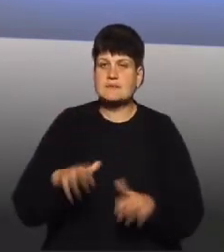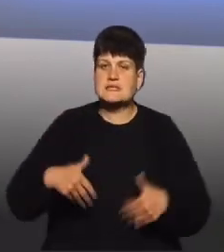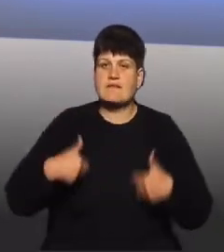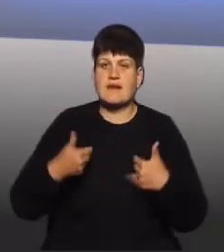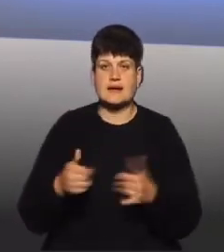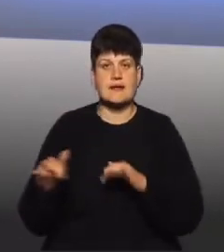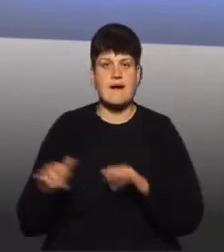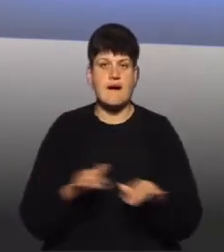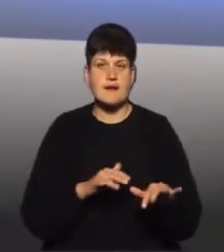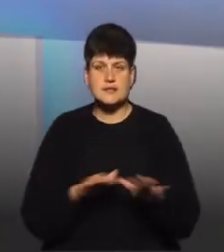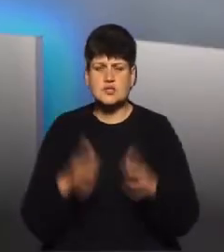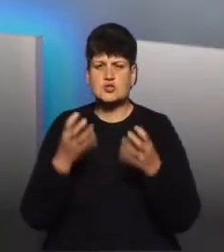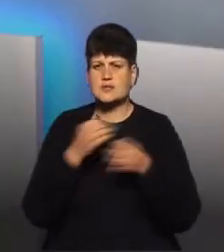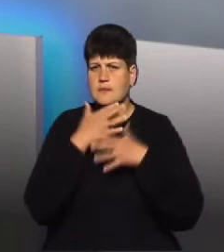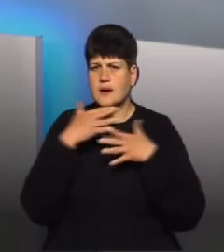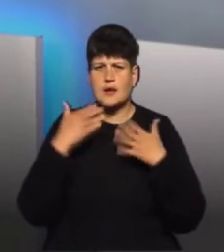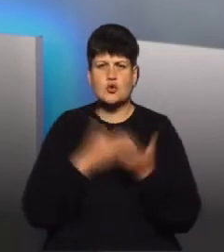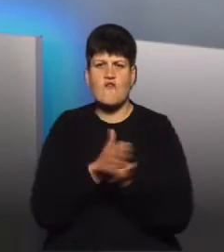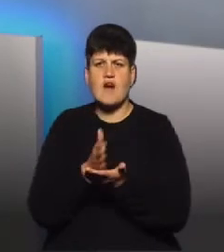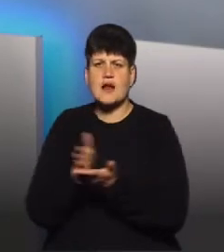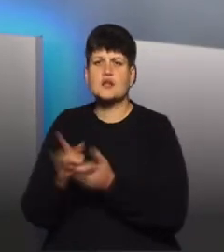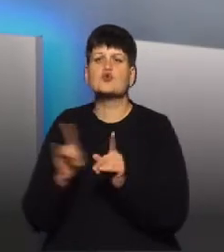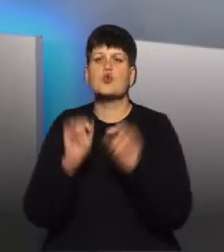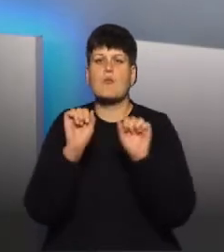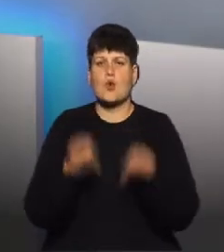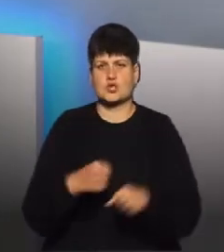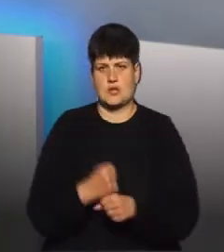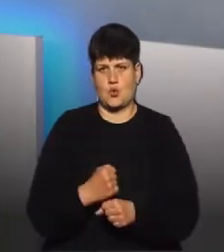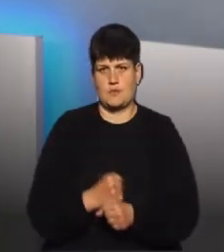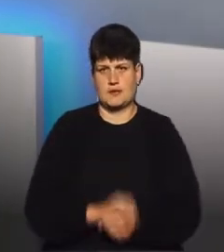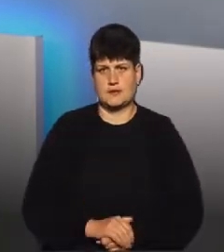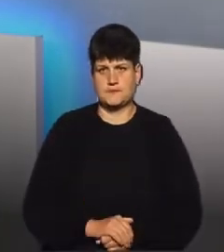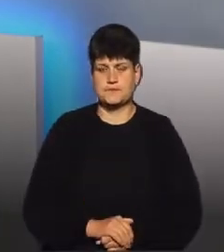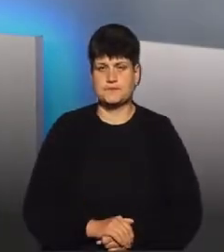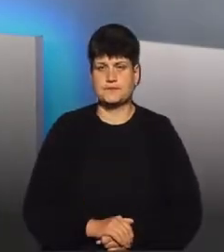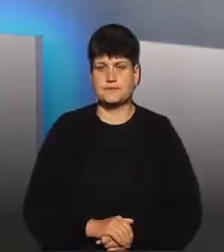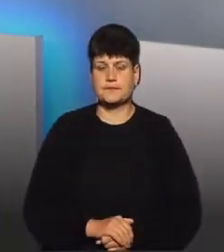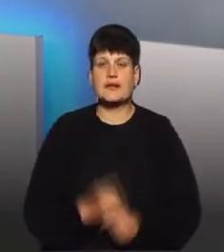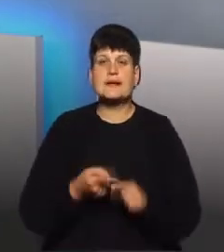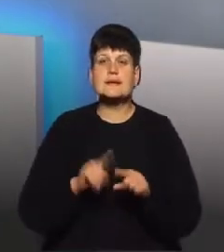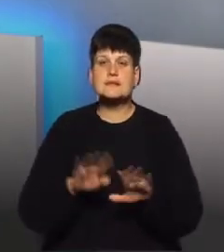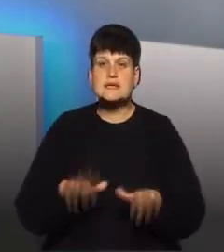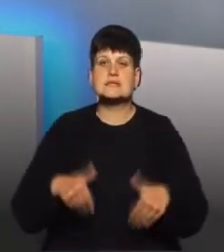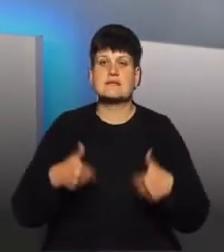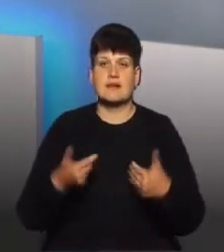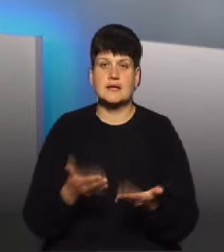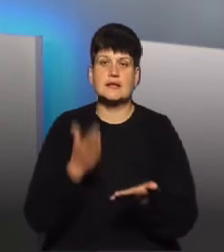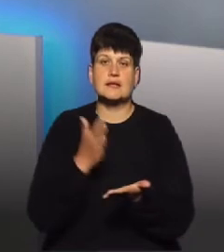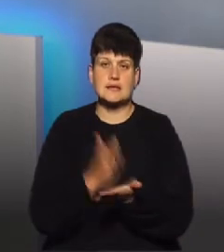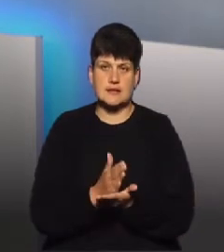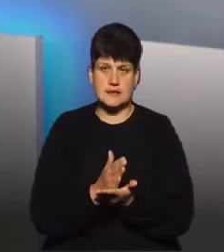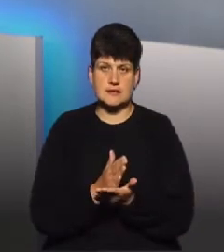ще багато варіантів, що можна робити. Я продовжу по цьому питанню. Прошу. Це звернення є до